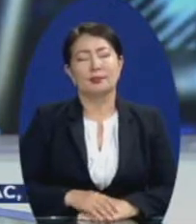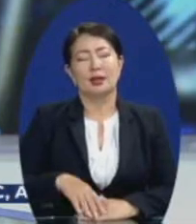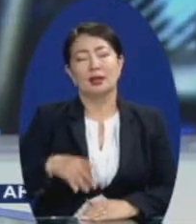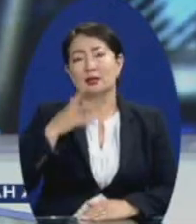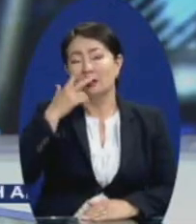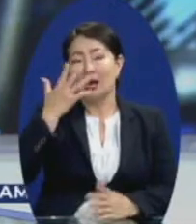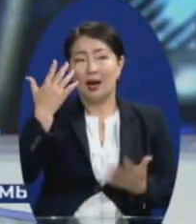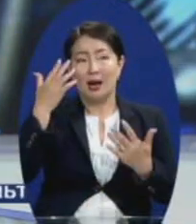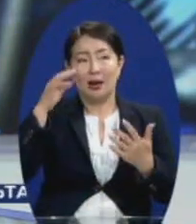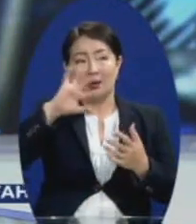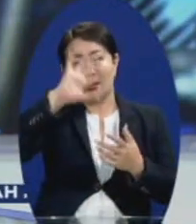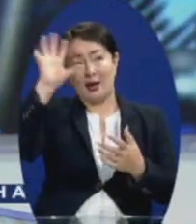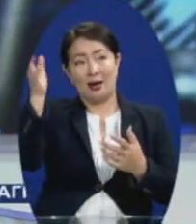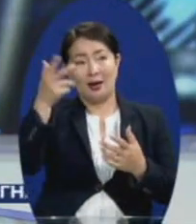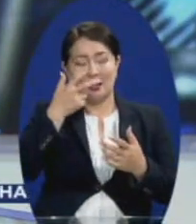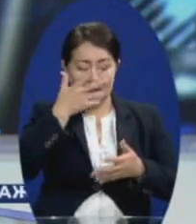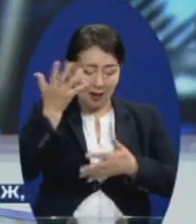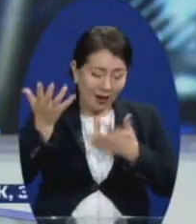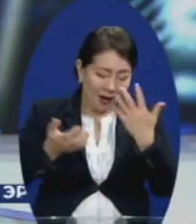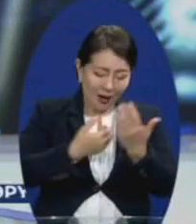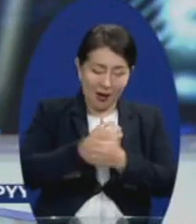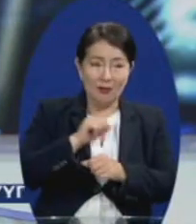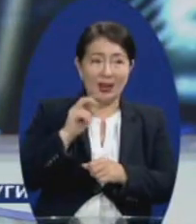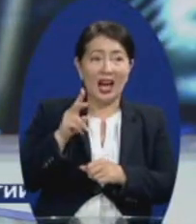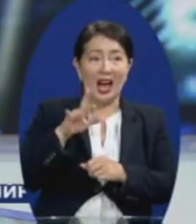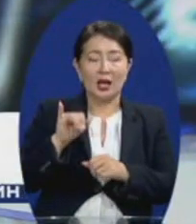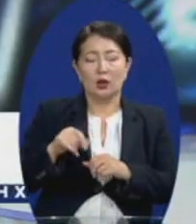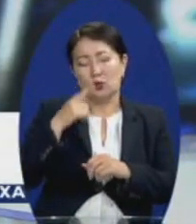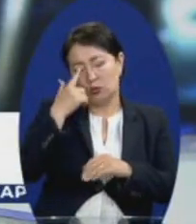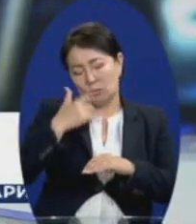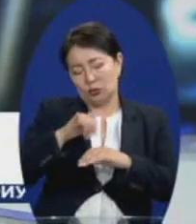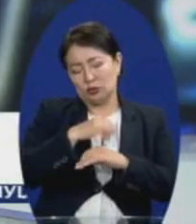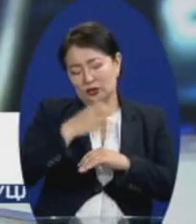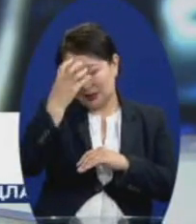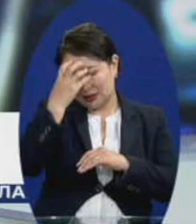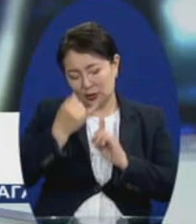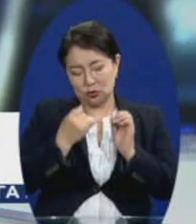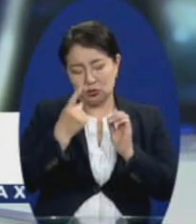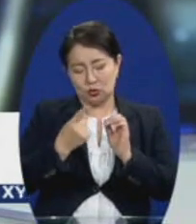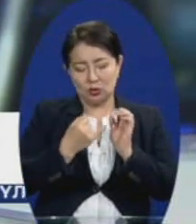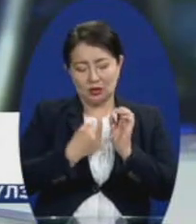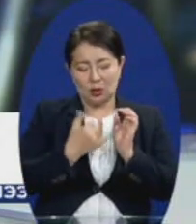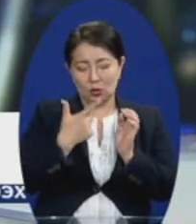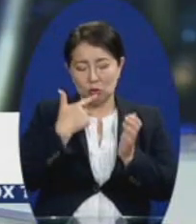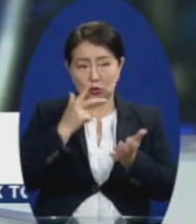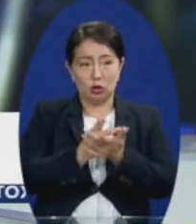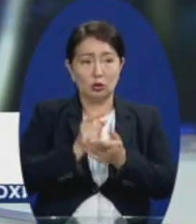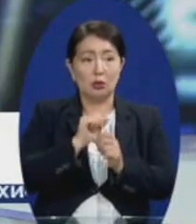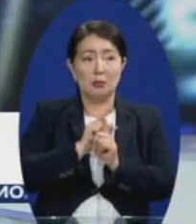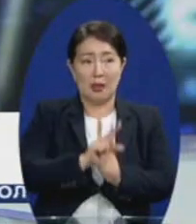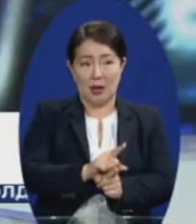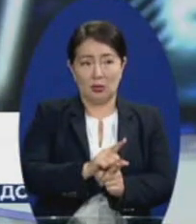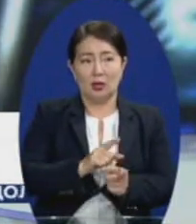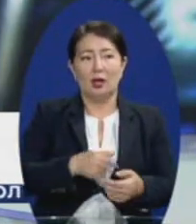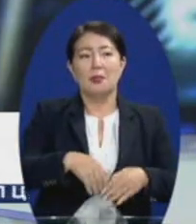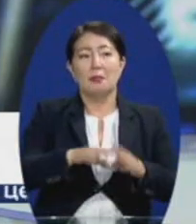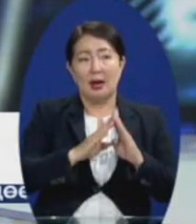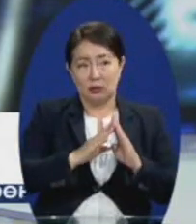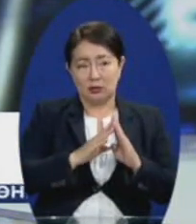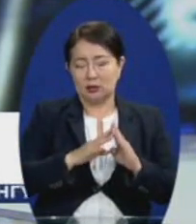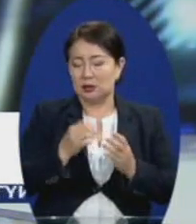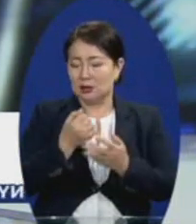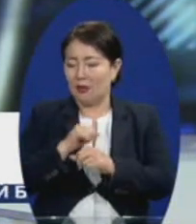Агараас эрен хай хаврах анги Монгол Улсын засгийн газрын 163 дугаар тогтоолоор байгуулагдсан. Өнгөрсөн хугацаанд аврах анги үйл ажиллагаа явуулахын